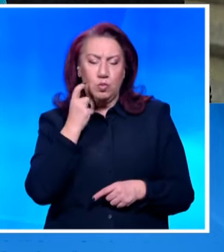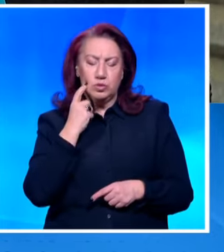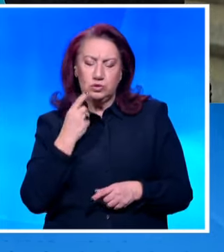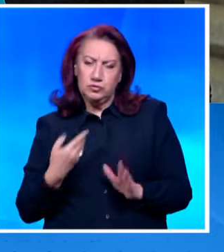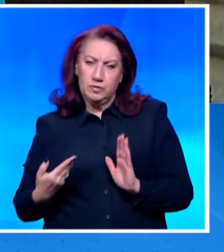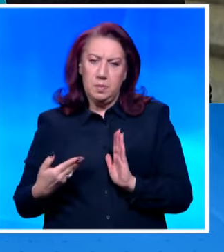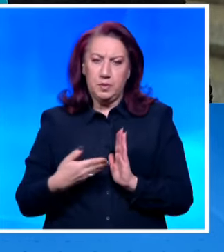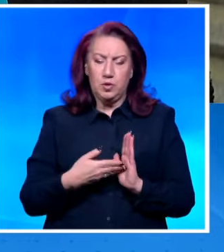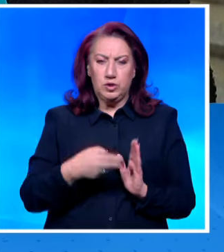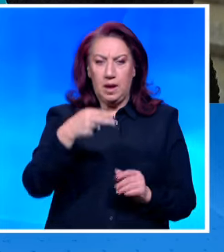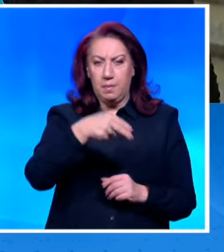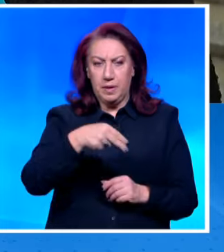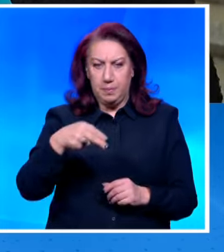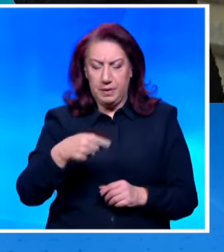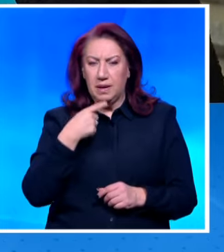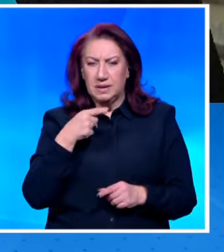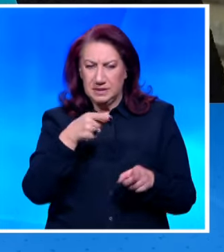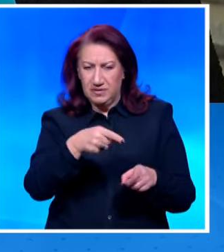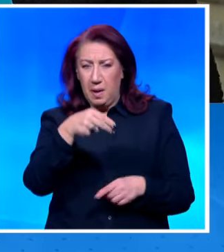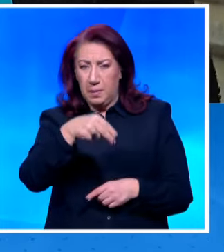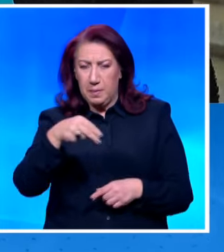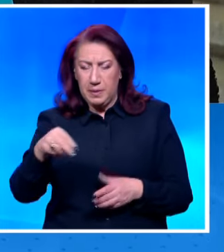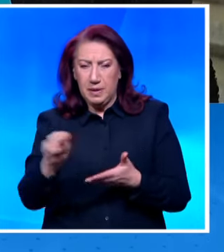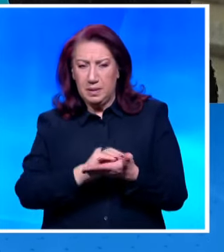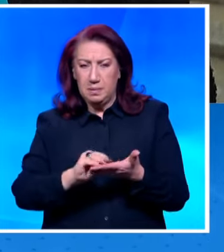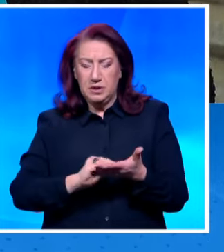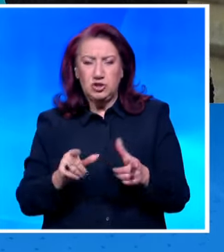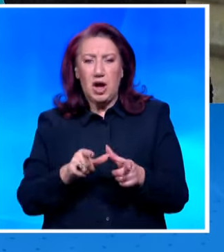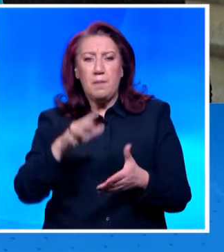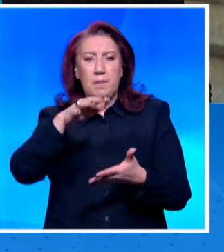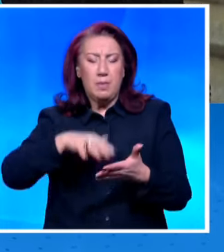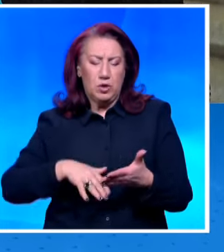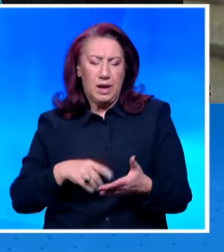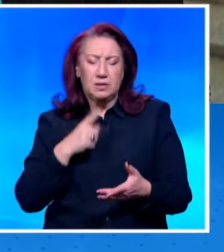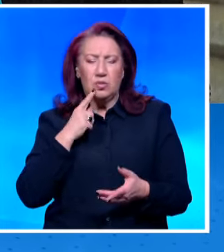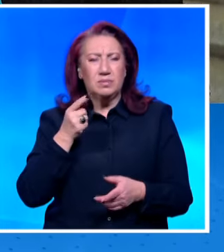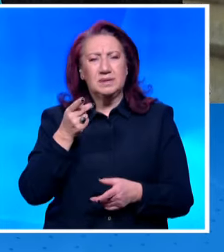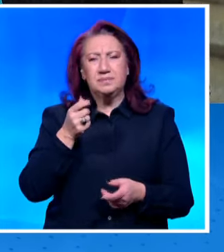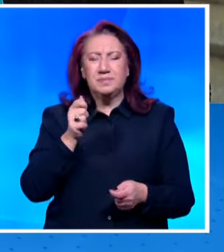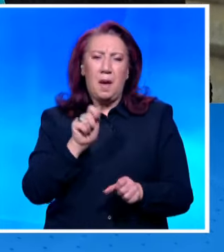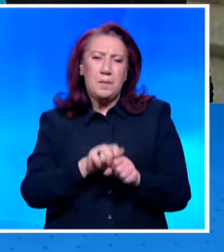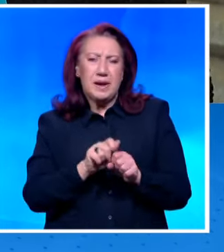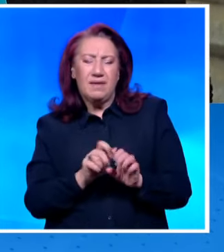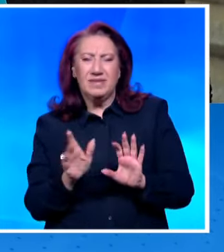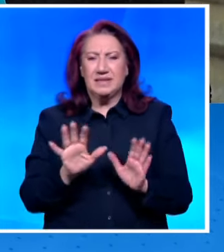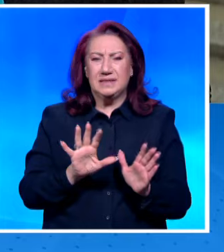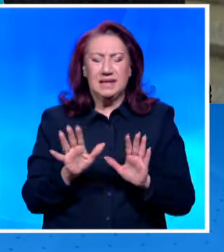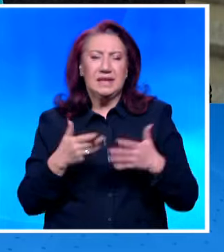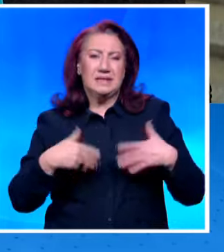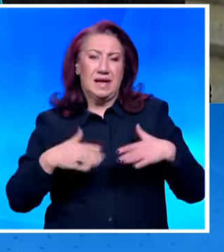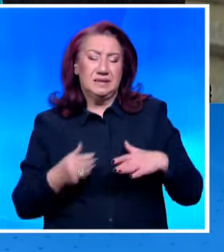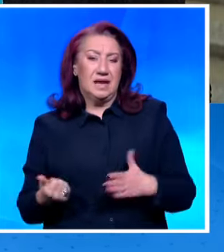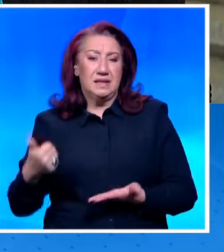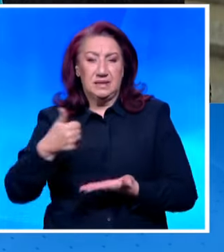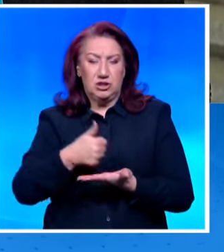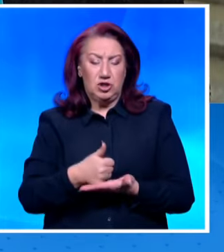те с техния меморандум само се правят че не искат да има политически назначения във власт докато в същото време